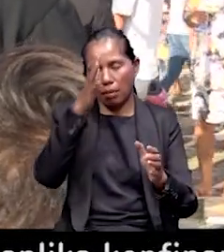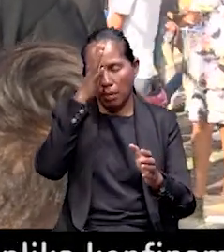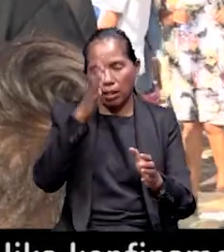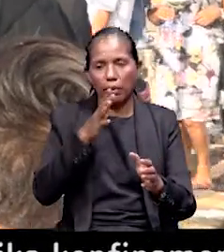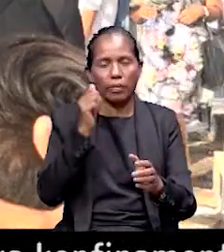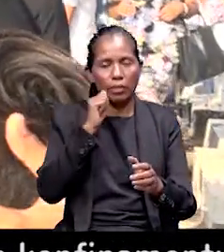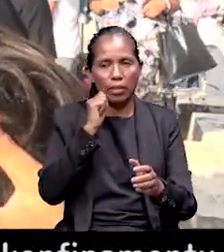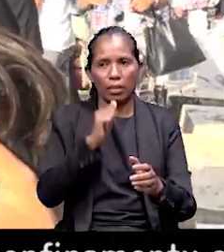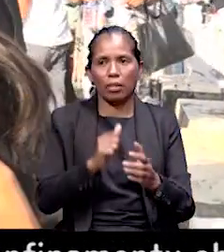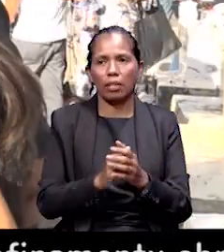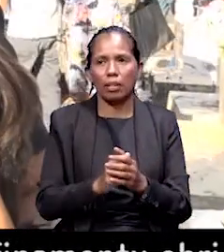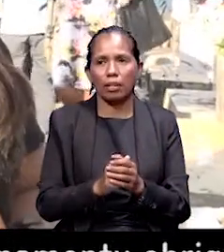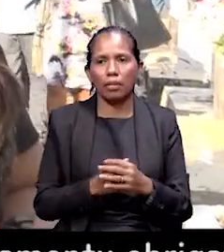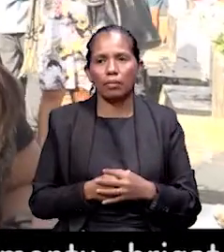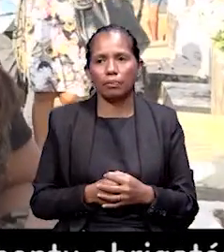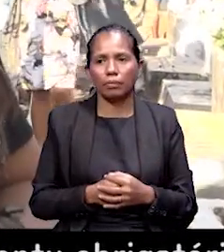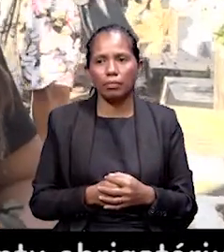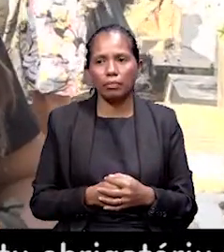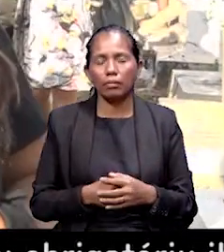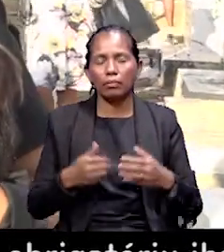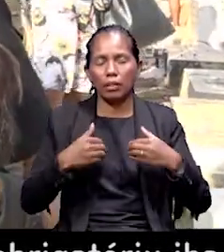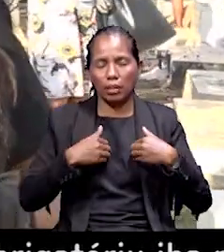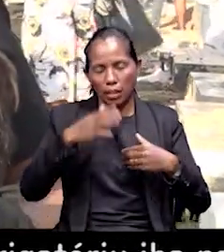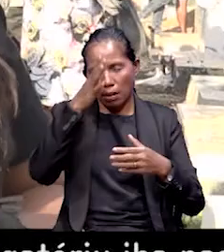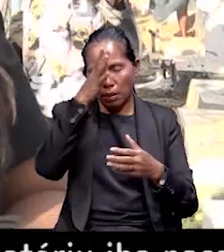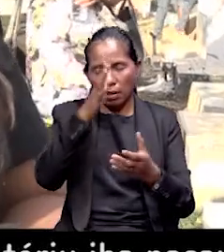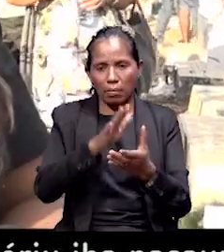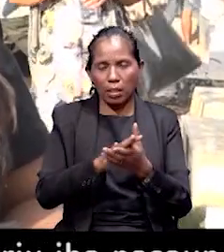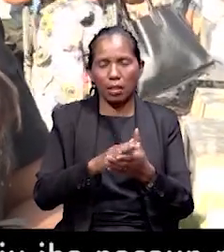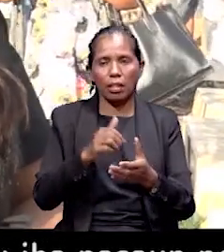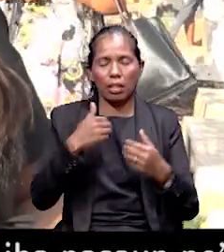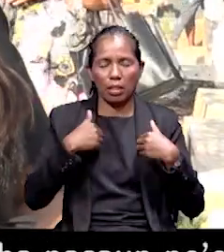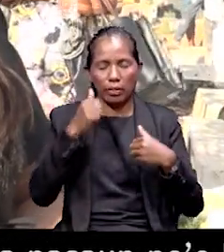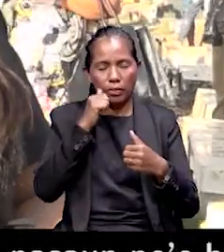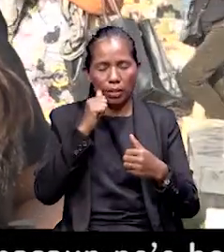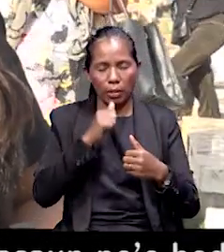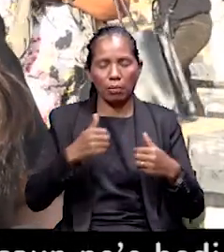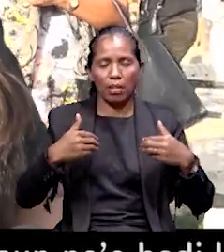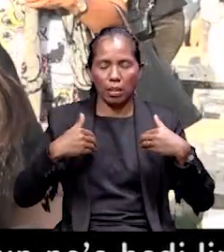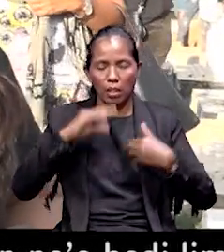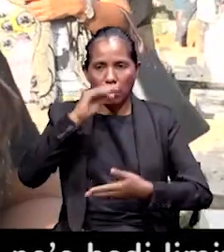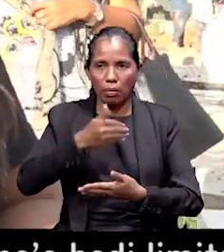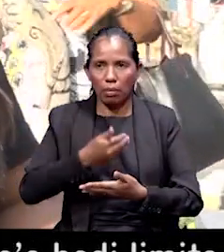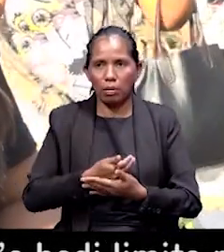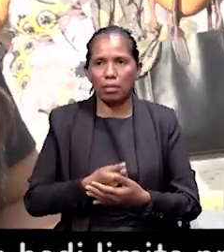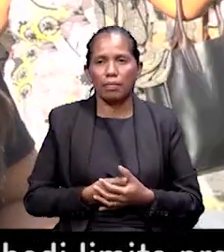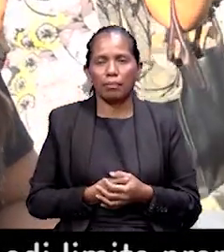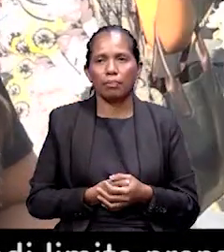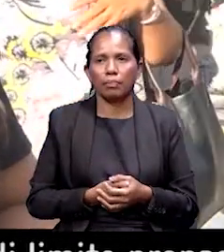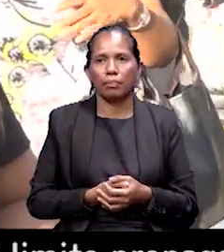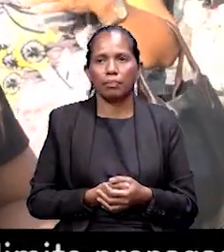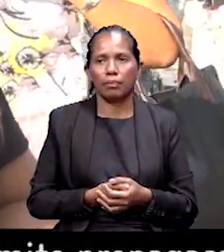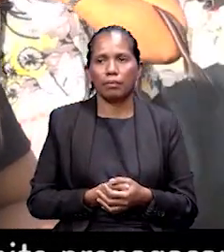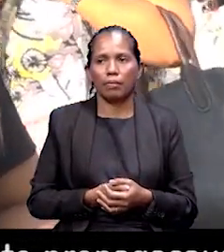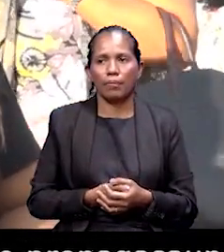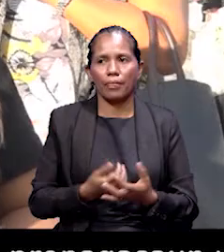forma familia ne la forma. I hamane mak i efeto mak i on. Ne hai hum familia hau niam mak lakon ona ne man. Agora